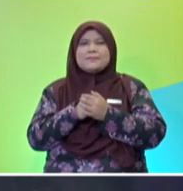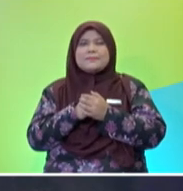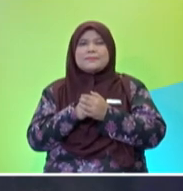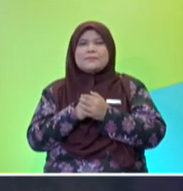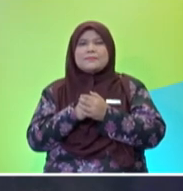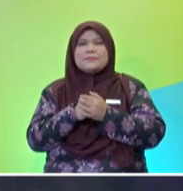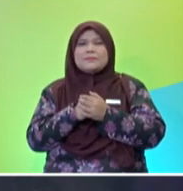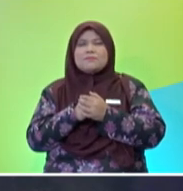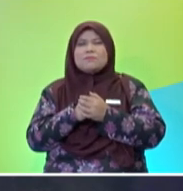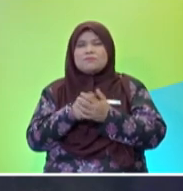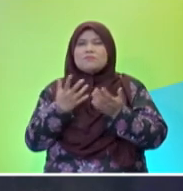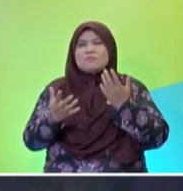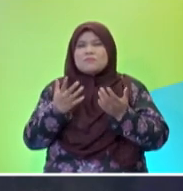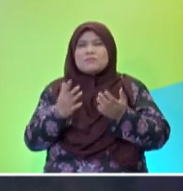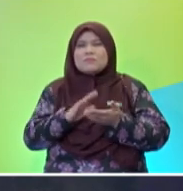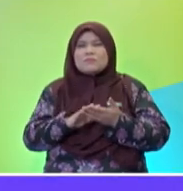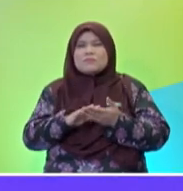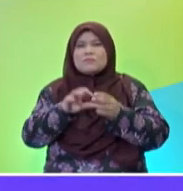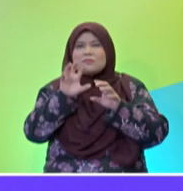bunyi anjing